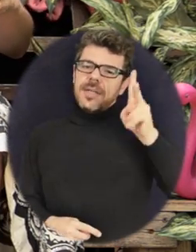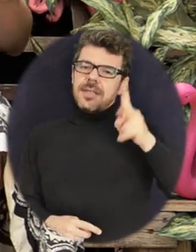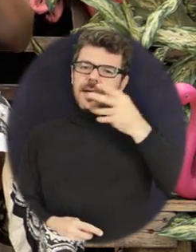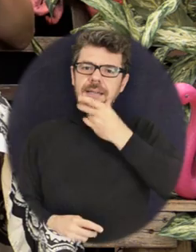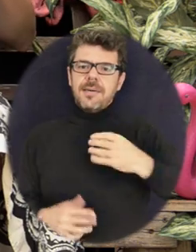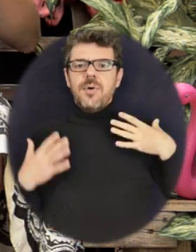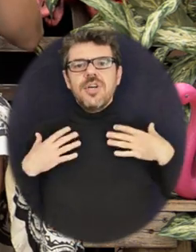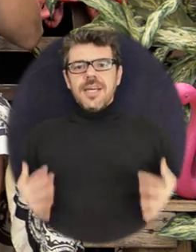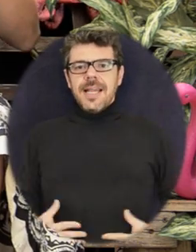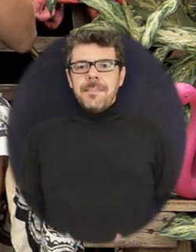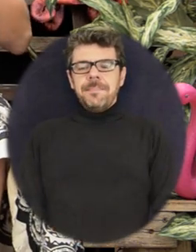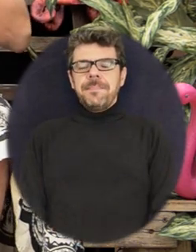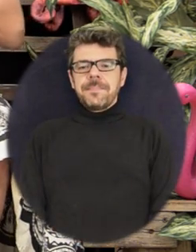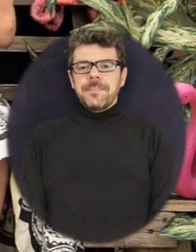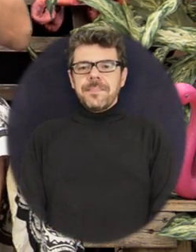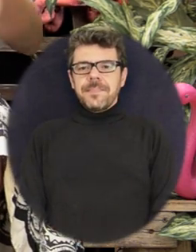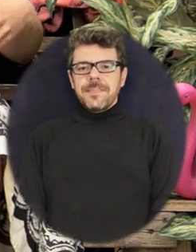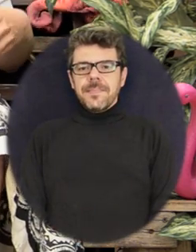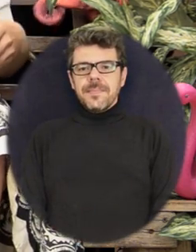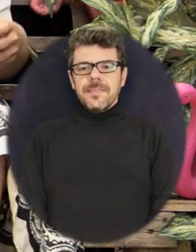gilet très bon